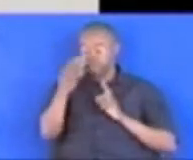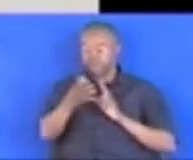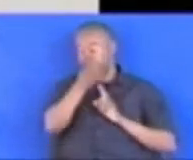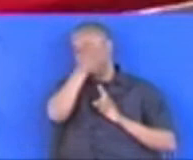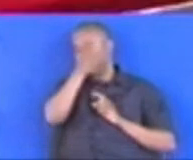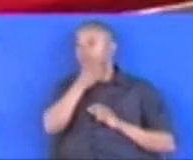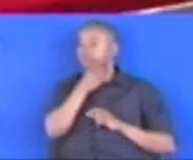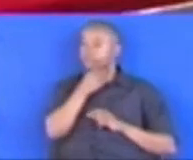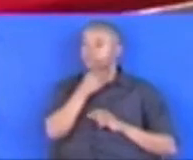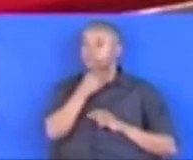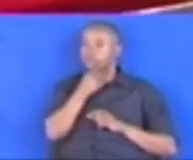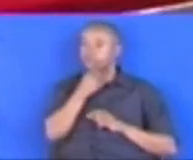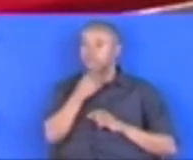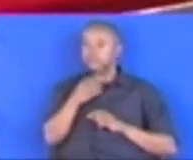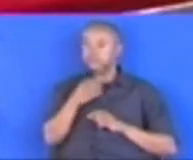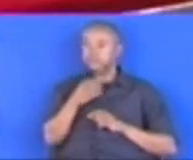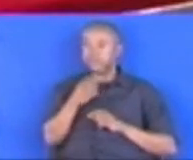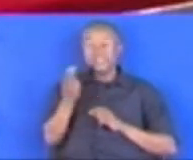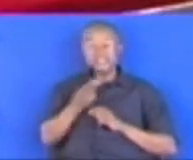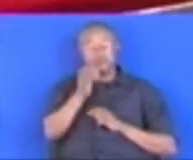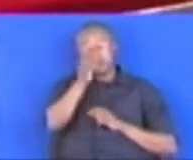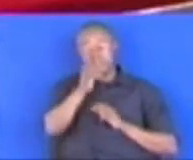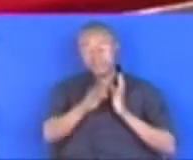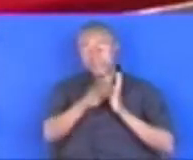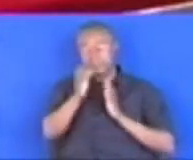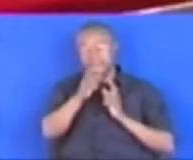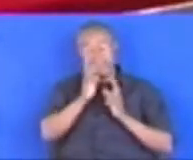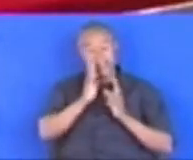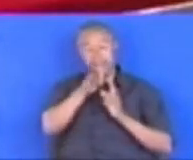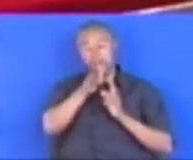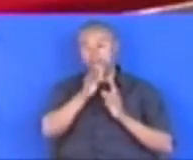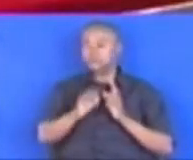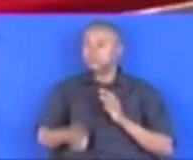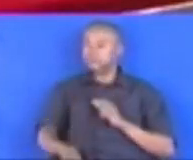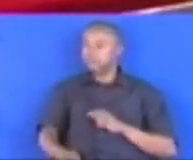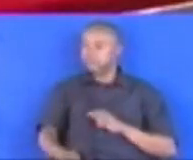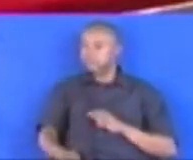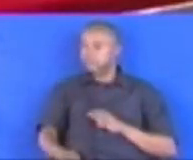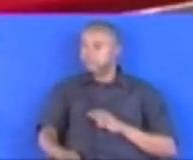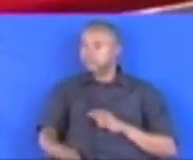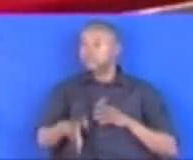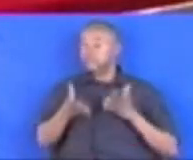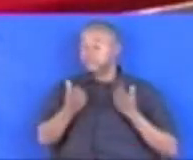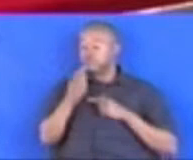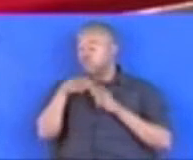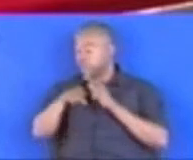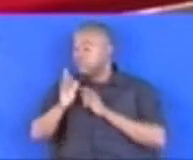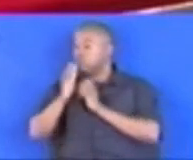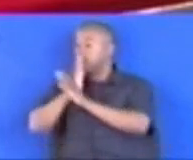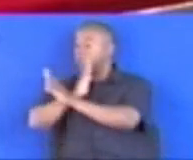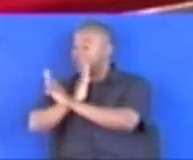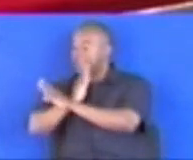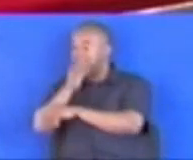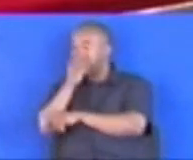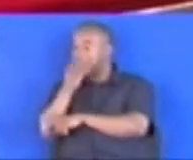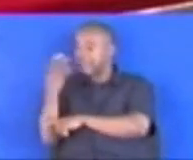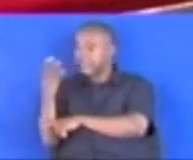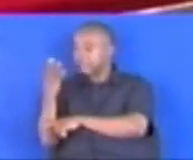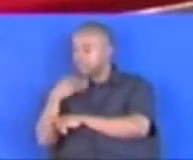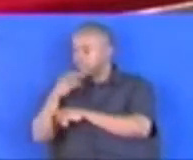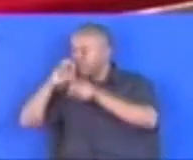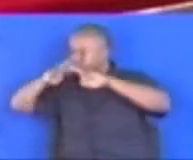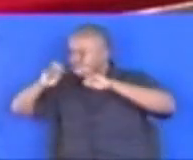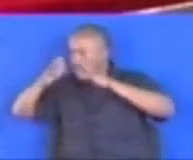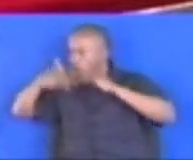ambapo sawa na 90% ya lengo ambapo pia tulikwenda kwenye magereza 34 na